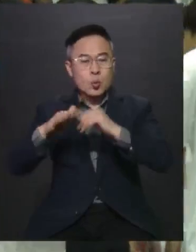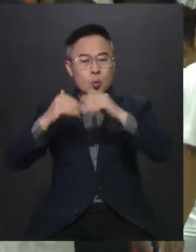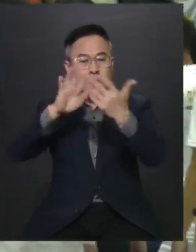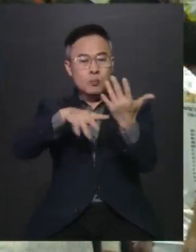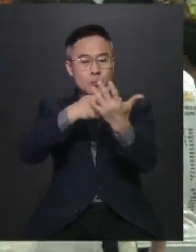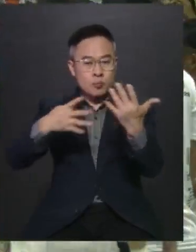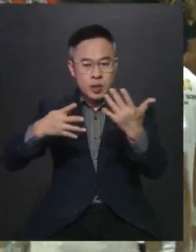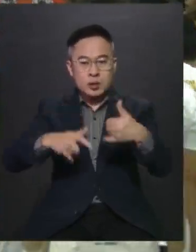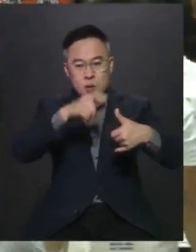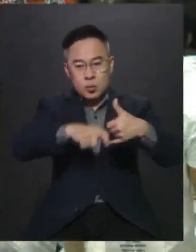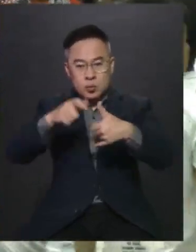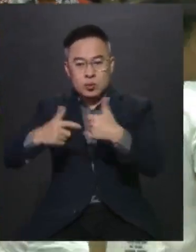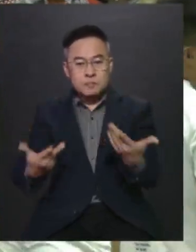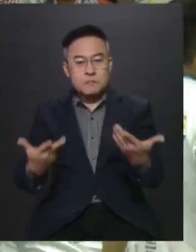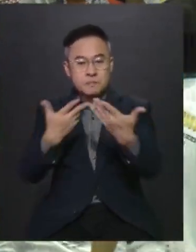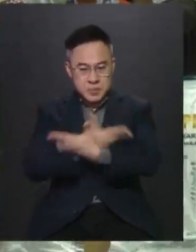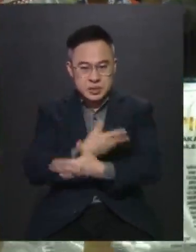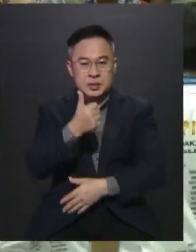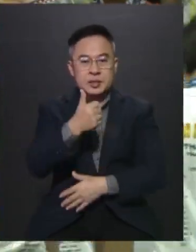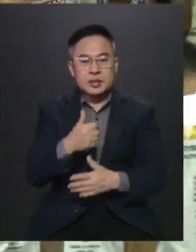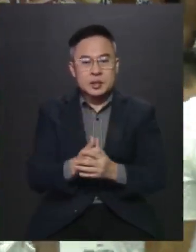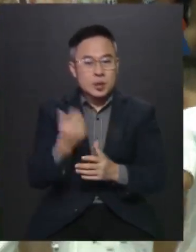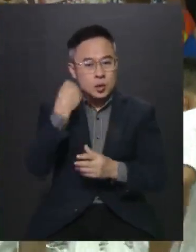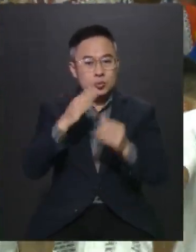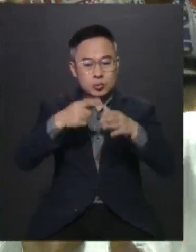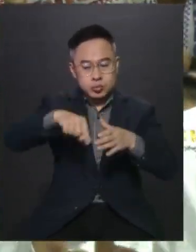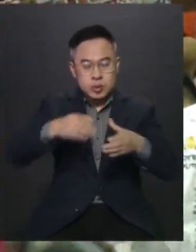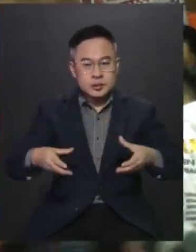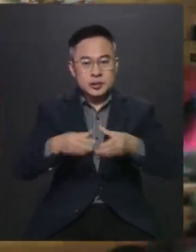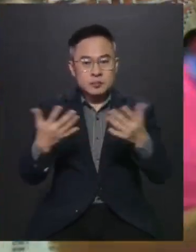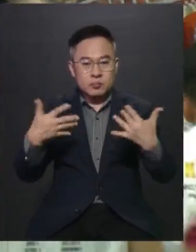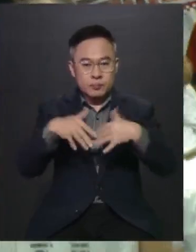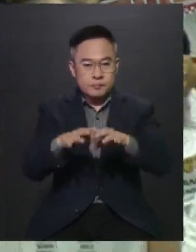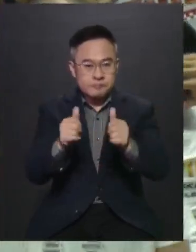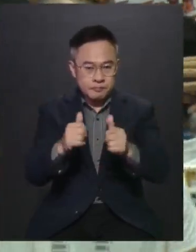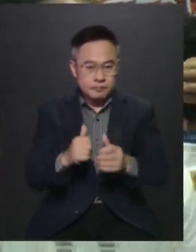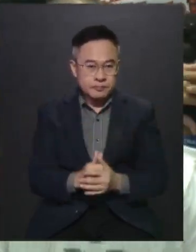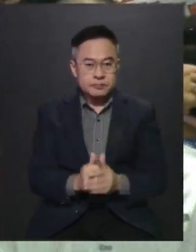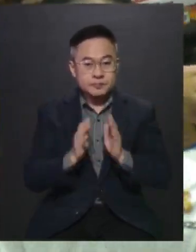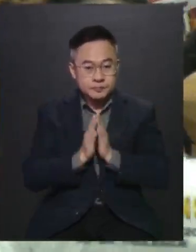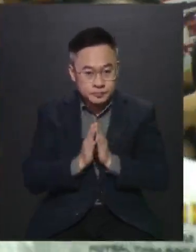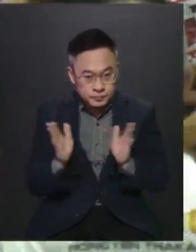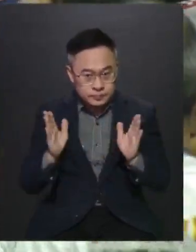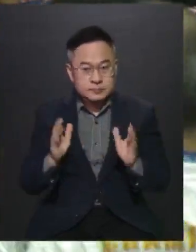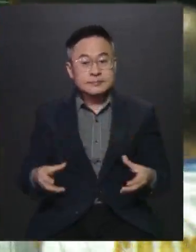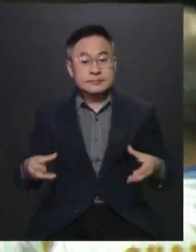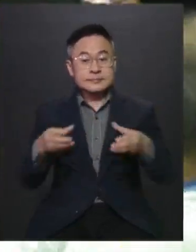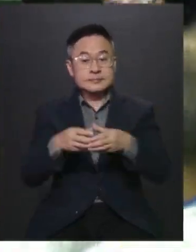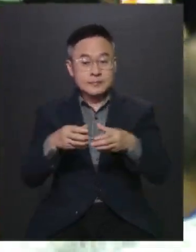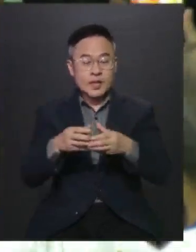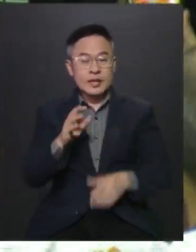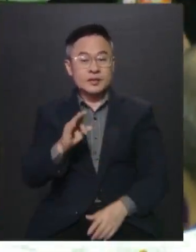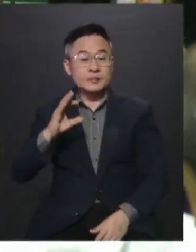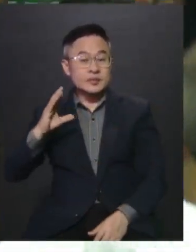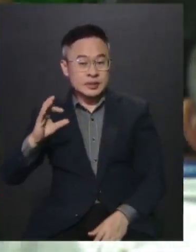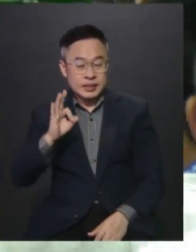ามแผนที่โค้ชวางเอาไว้ถ้าไม่มีทุกคนร่วมมือกันก็คงมาไม่ถึงวันนี้หรอกเราก็ต้องขอบคุณแฟนฟุตบอลนะคะที่มาคอยให้กำลังใ